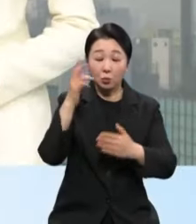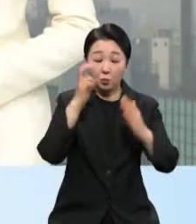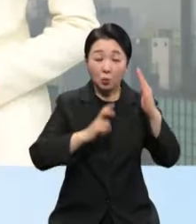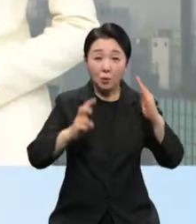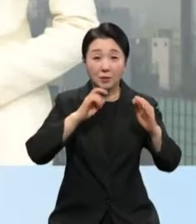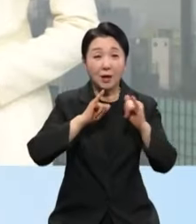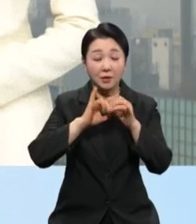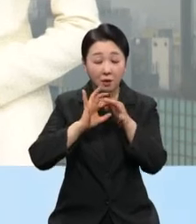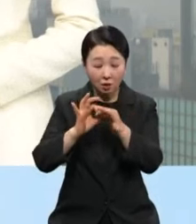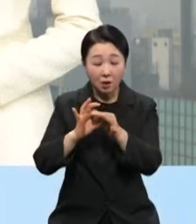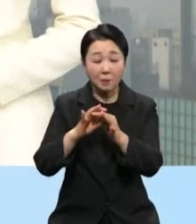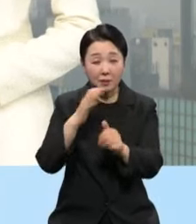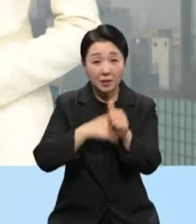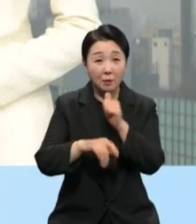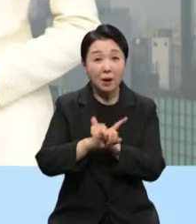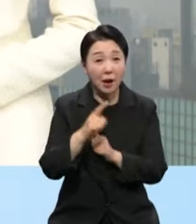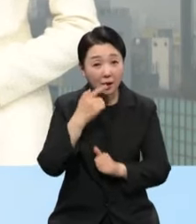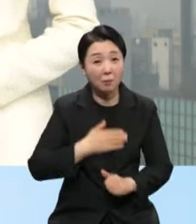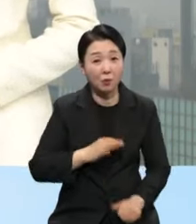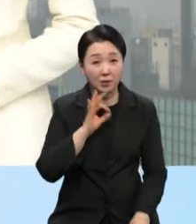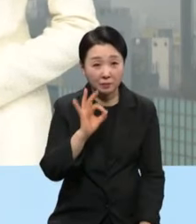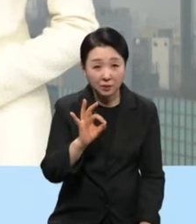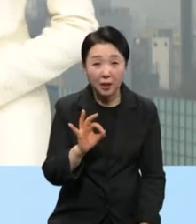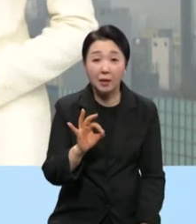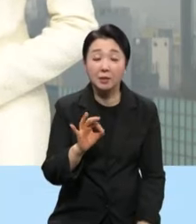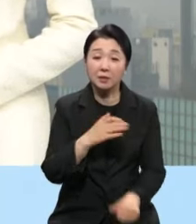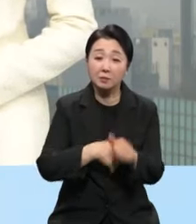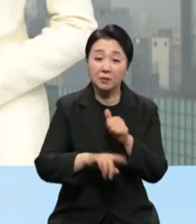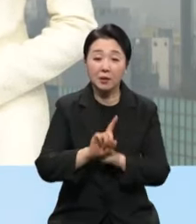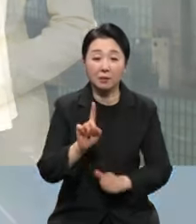알아보겠습니다 현재 고속도로 상황 전해